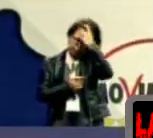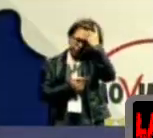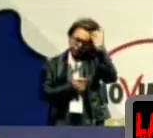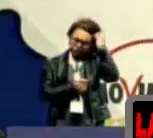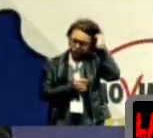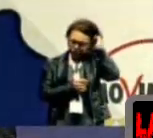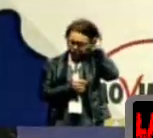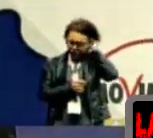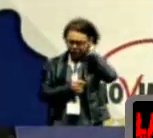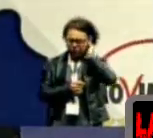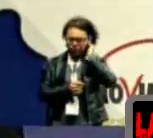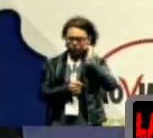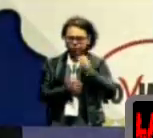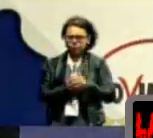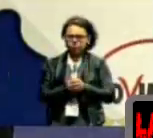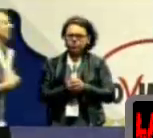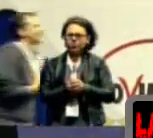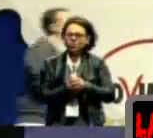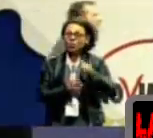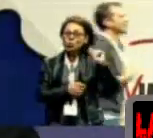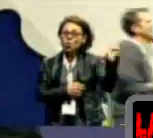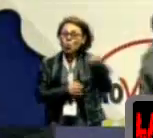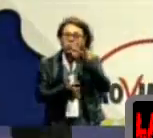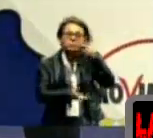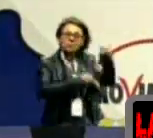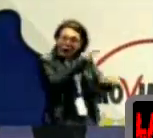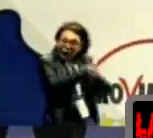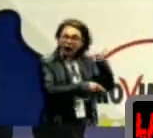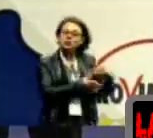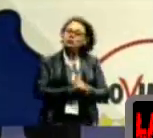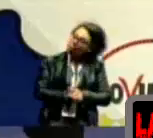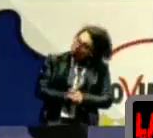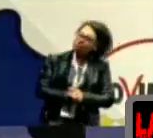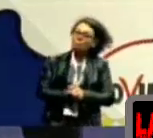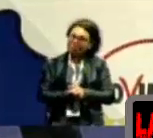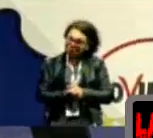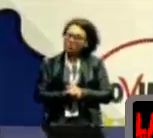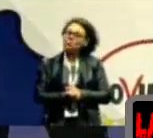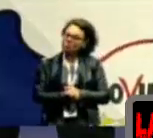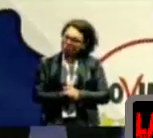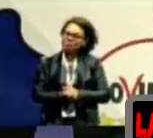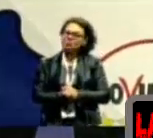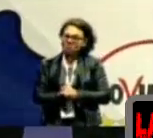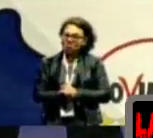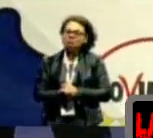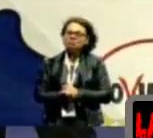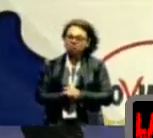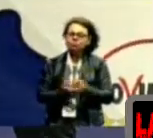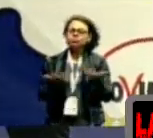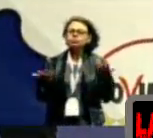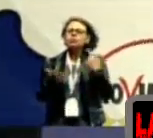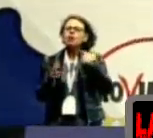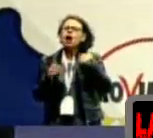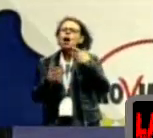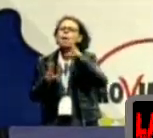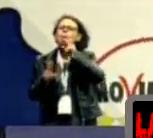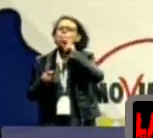dai Vedo che ti amano Allora Scusate Allora parlare in una piazza davanti